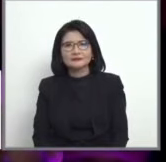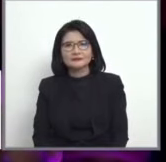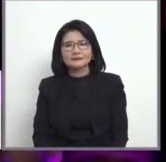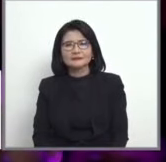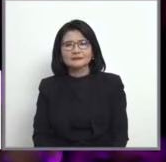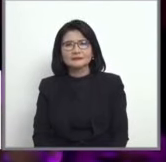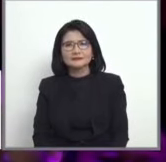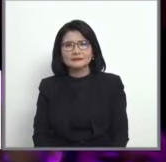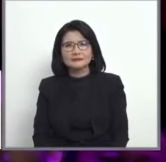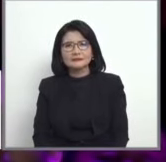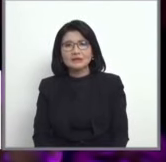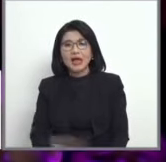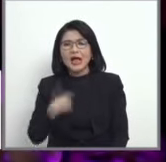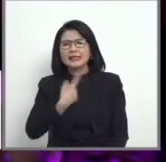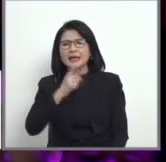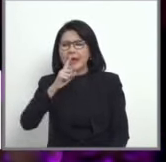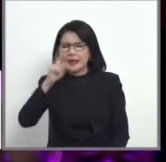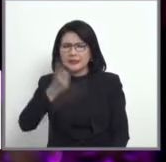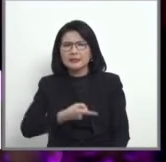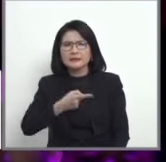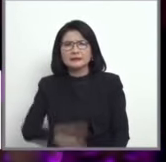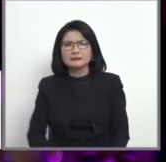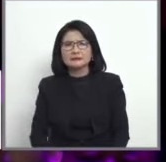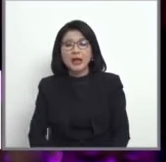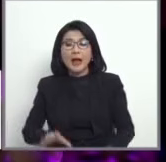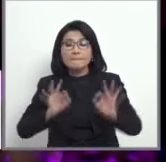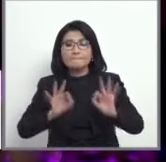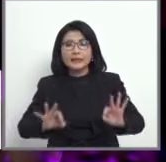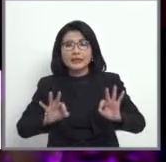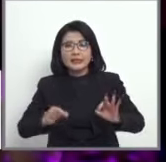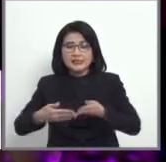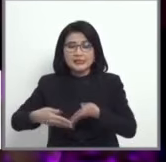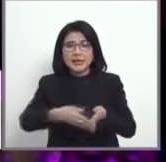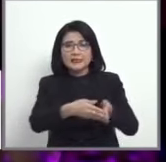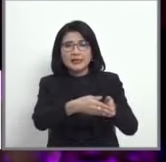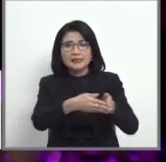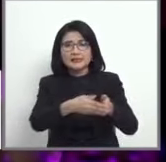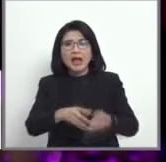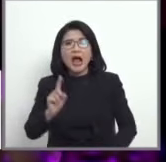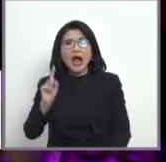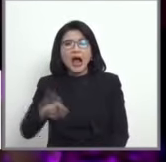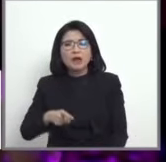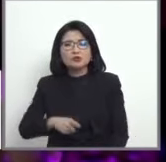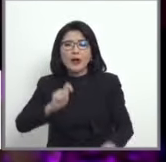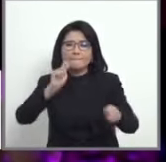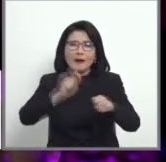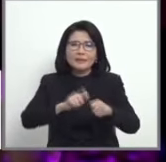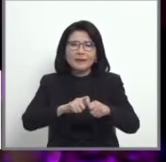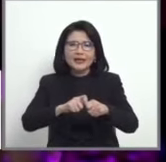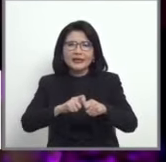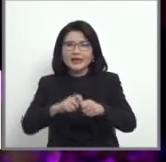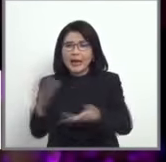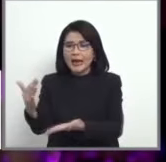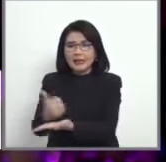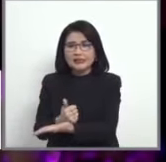peraar Kita yakin bahwa pendidikan strategis kita harus memperbaiki gaji